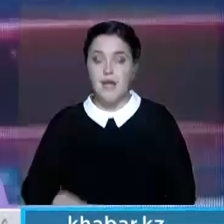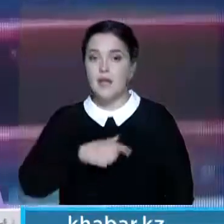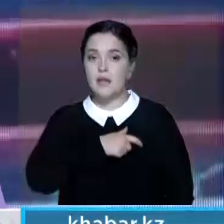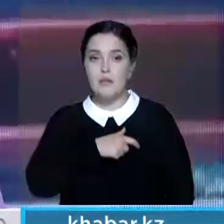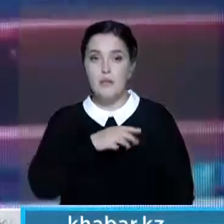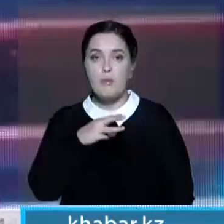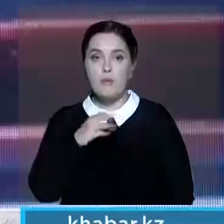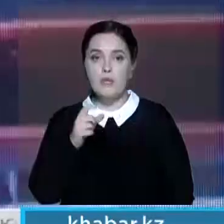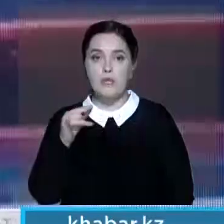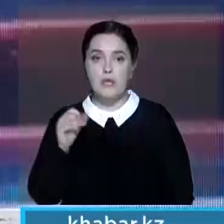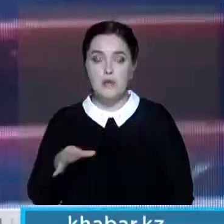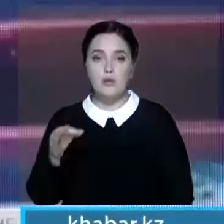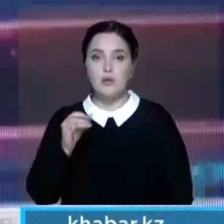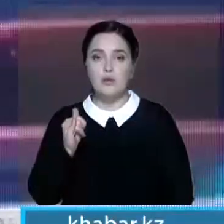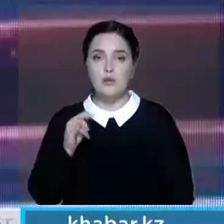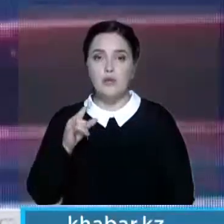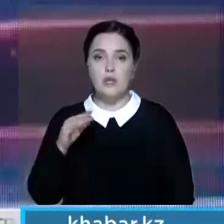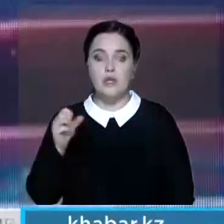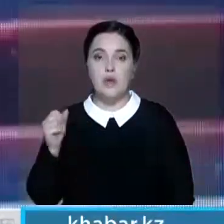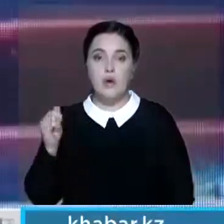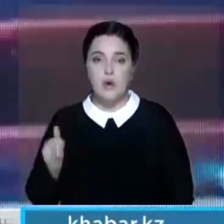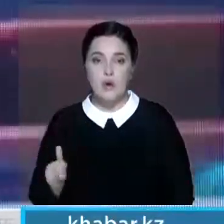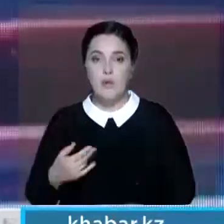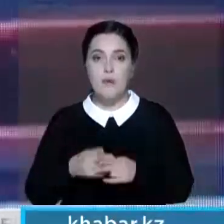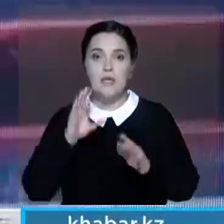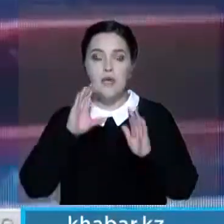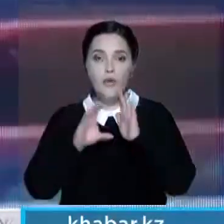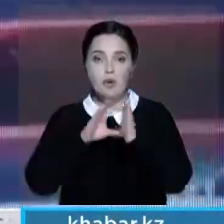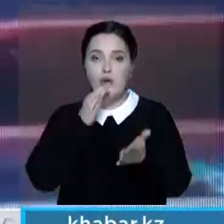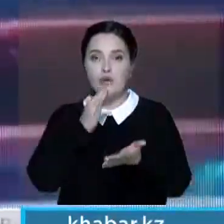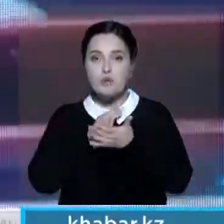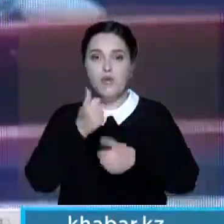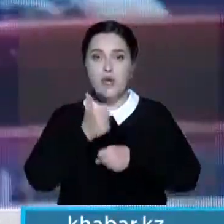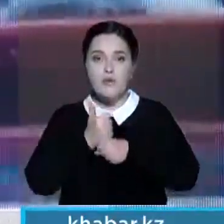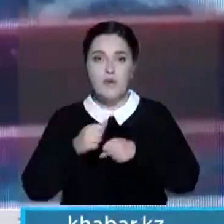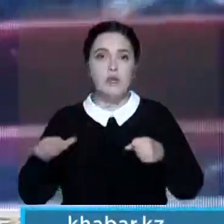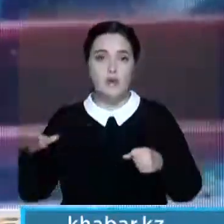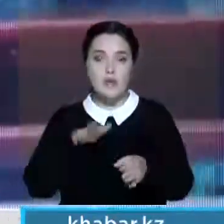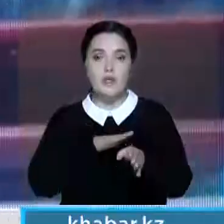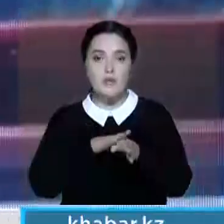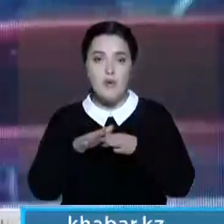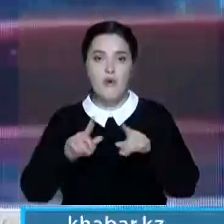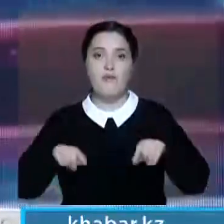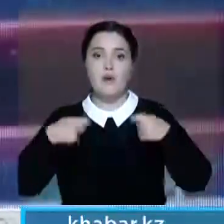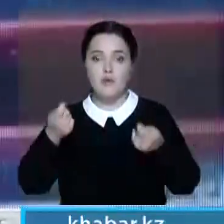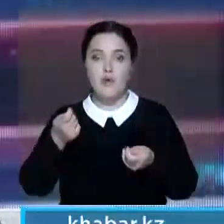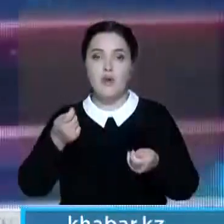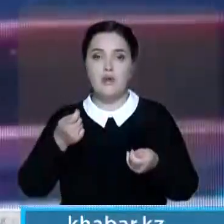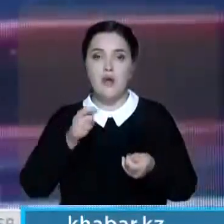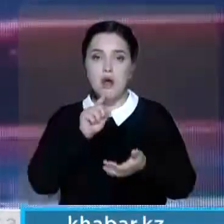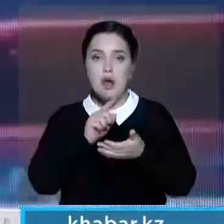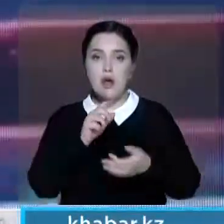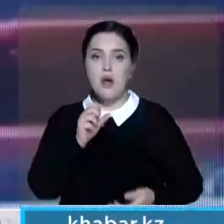Депутаты Маслихата области Улутау в ходе очередной сессии заслушали отчет главы региона об исполнении возложенных на него обязанностей.